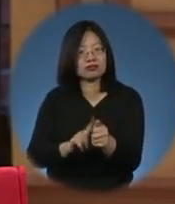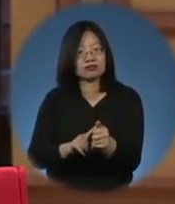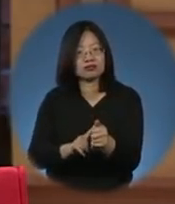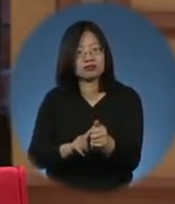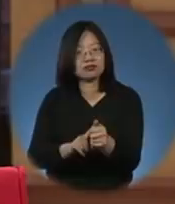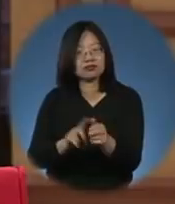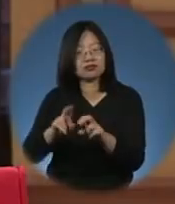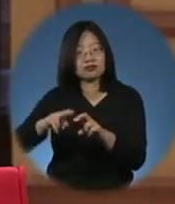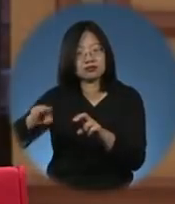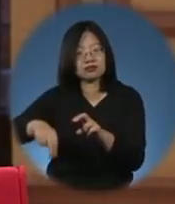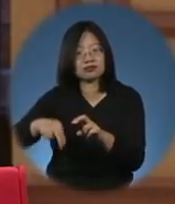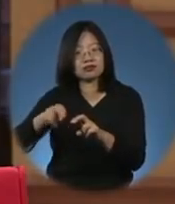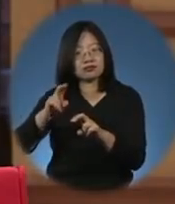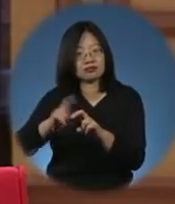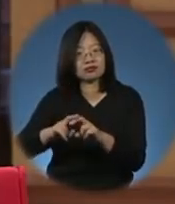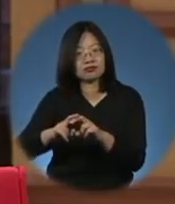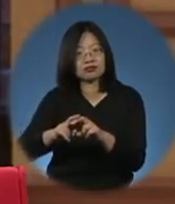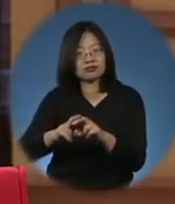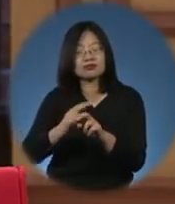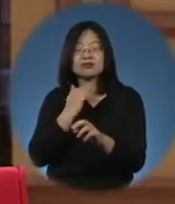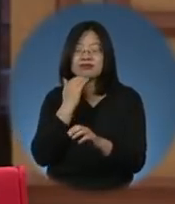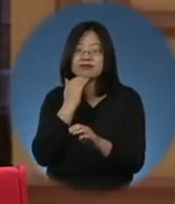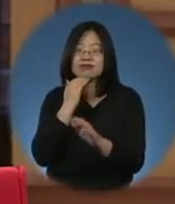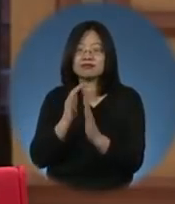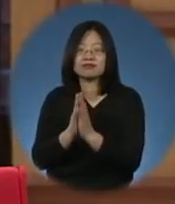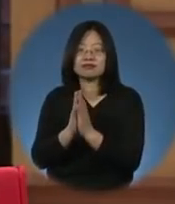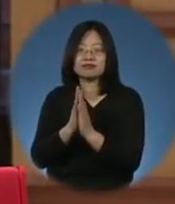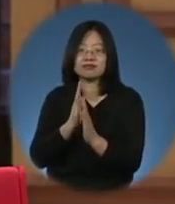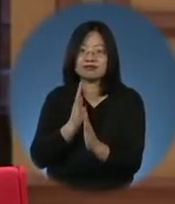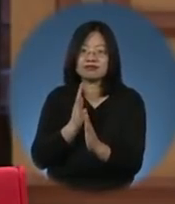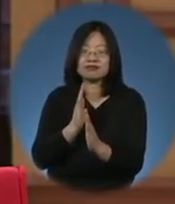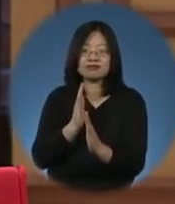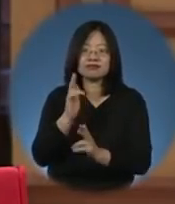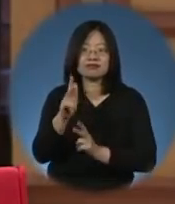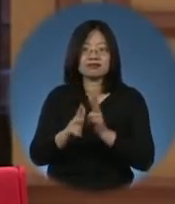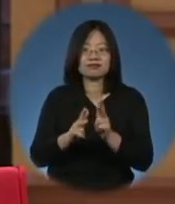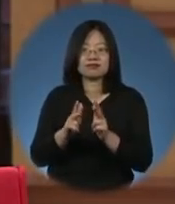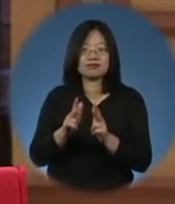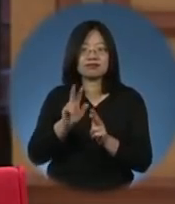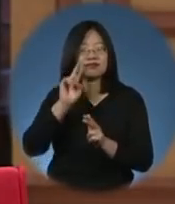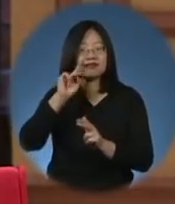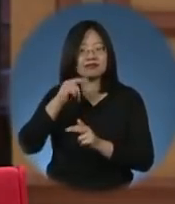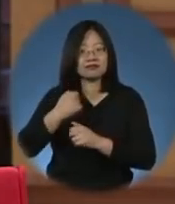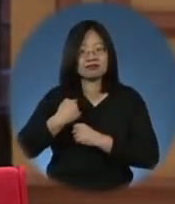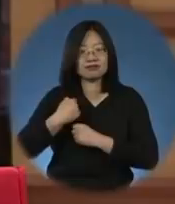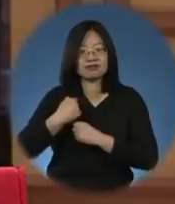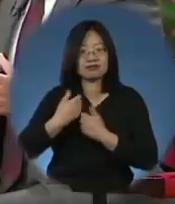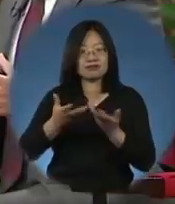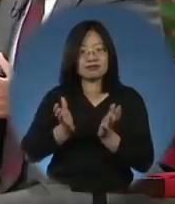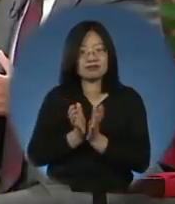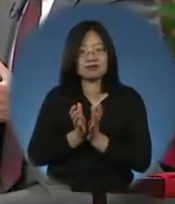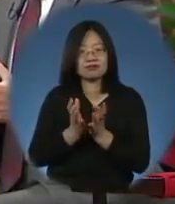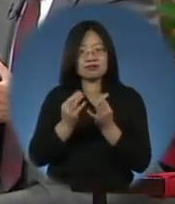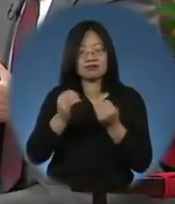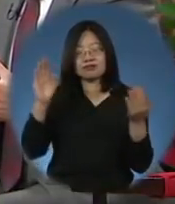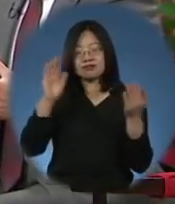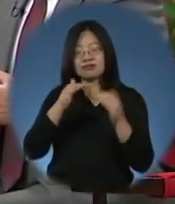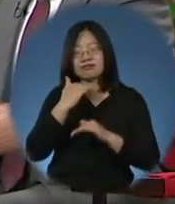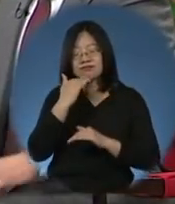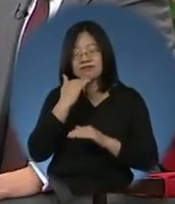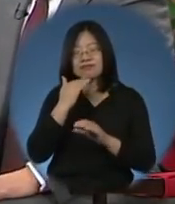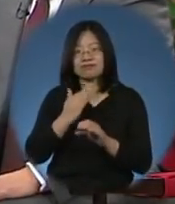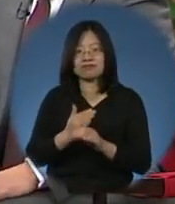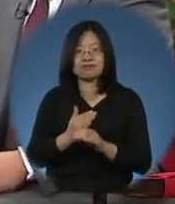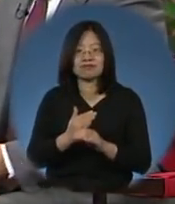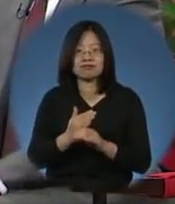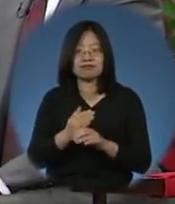사람이 나가면 그 자리를 대기하고 있는 소위 말하는 이제 산업 예비군이라고 얘기하잖아요. 그렇죠. 너무나 많은 너무 박사들이 많아요. 있습니다.